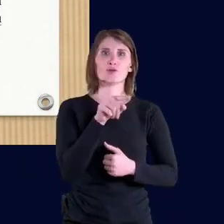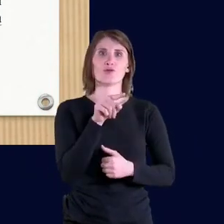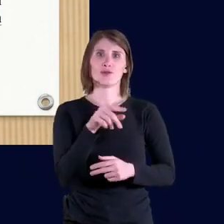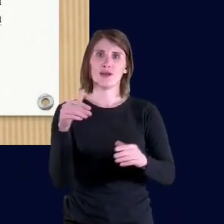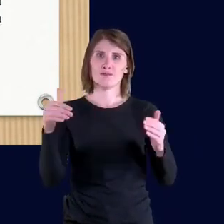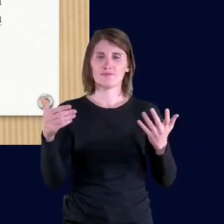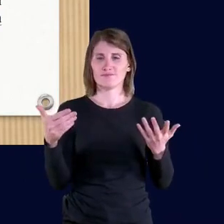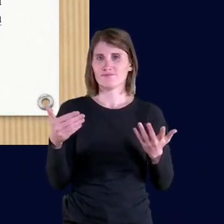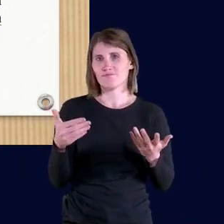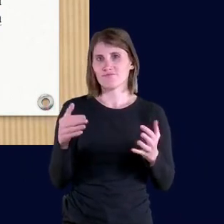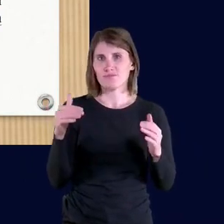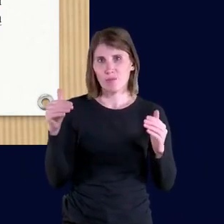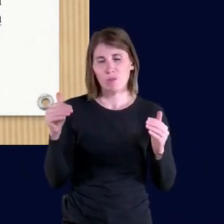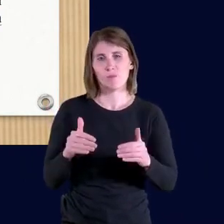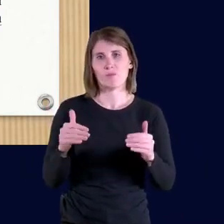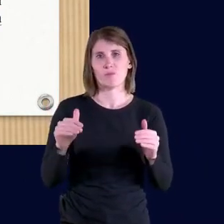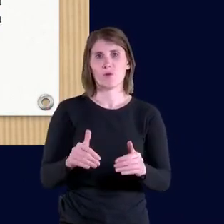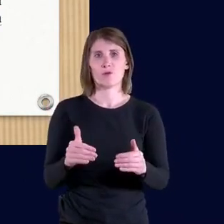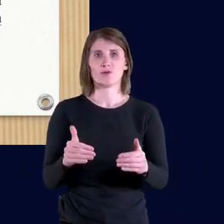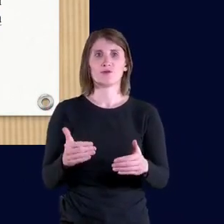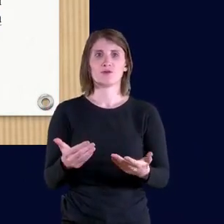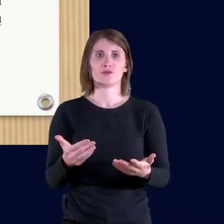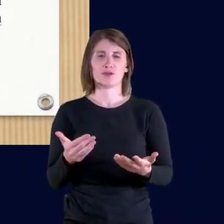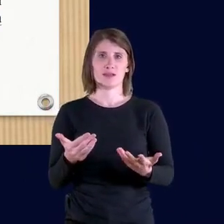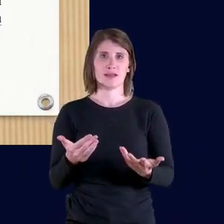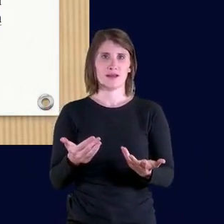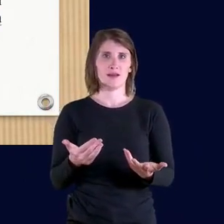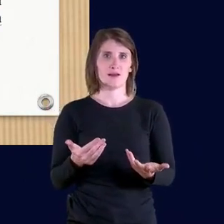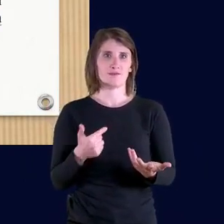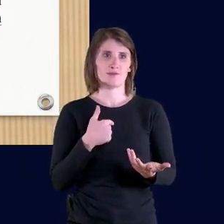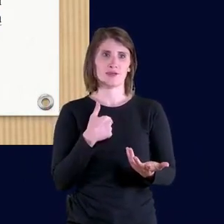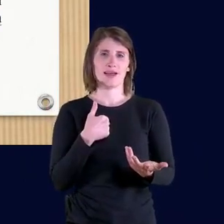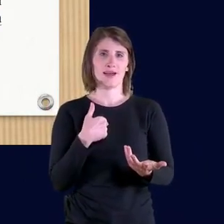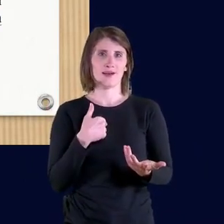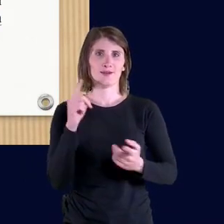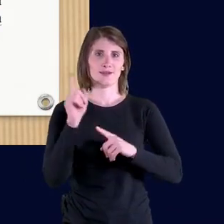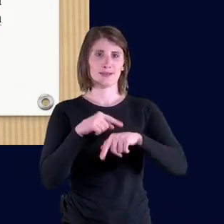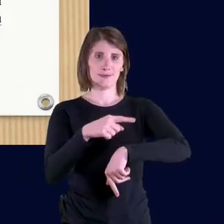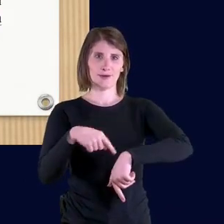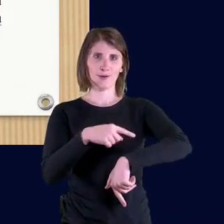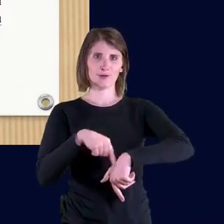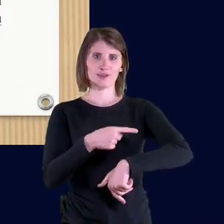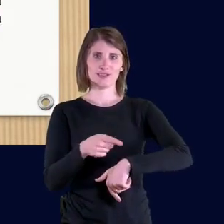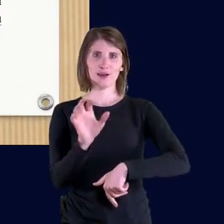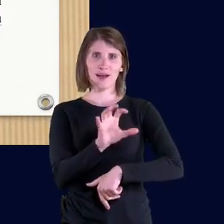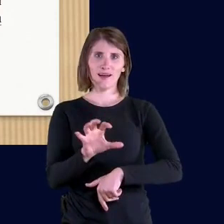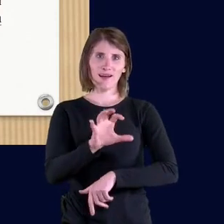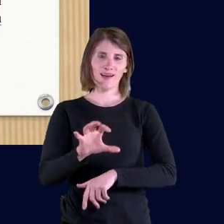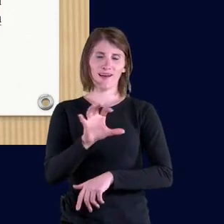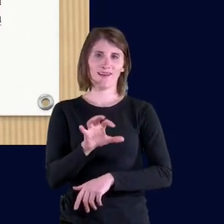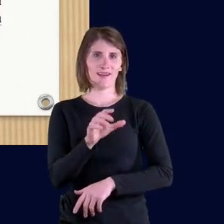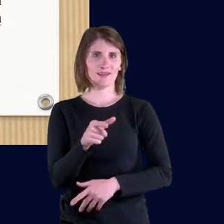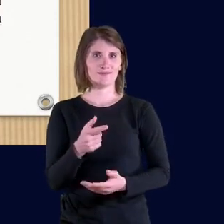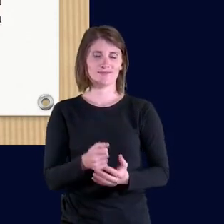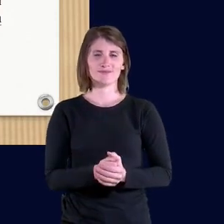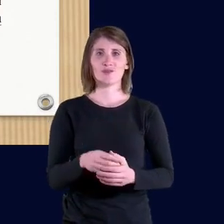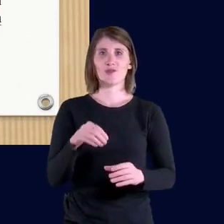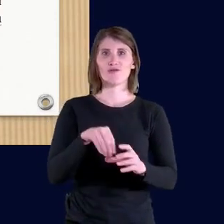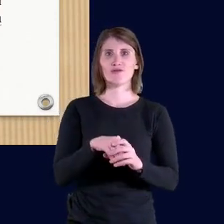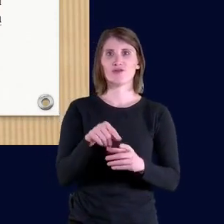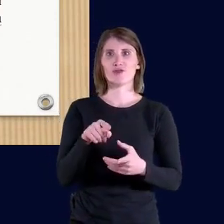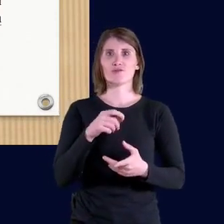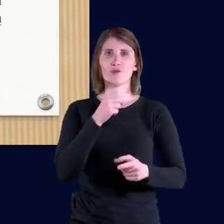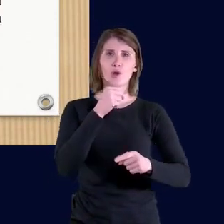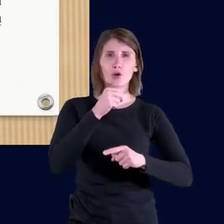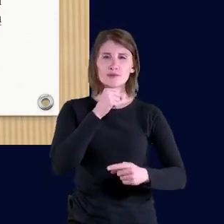gdzie No ja szczerze powiem siedzę godzinami czasami możemy tutaj obejrzeć zarejestrowany